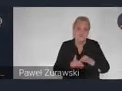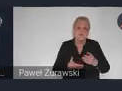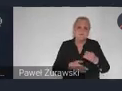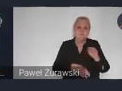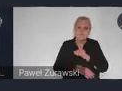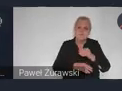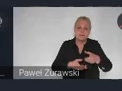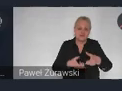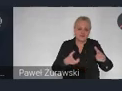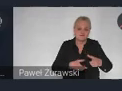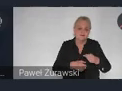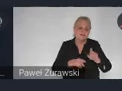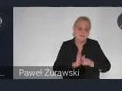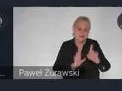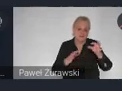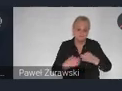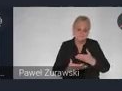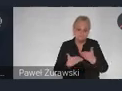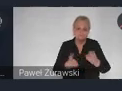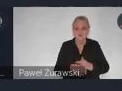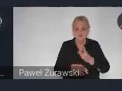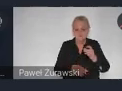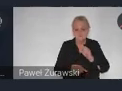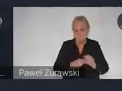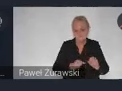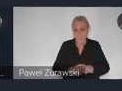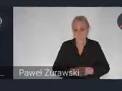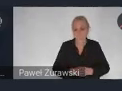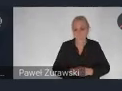materiałów Będzie dla państwa dostępny